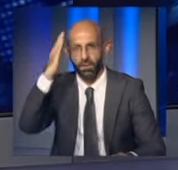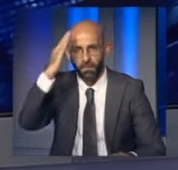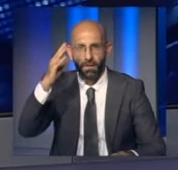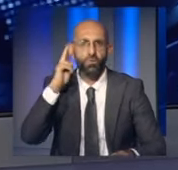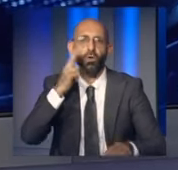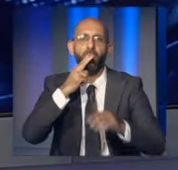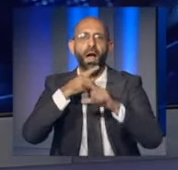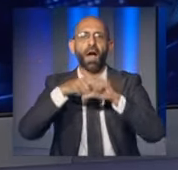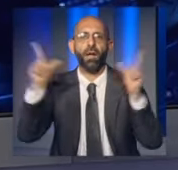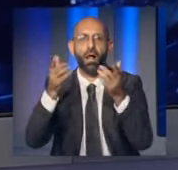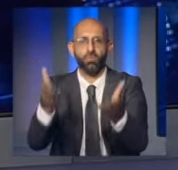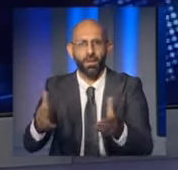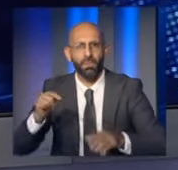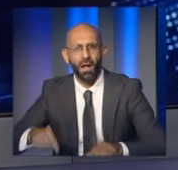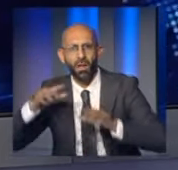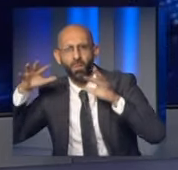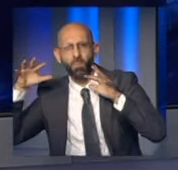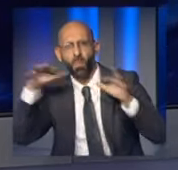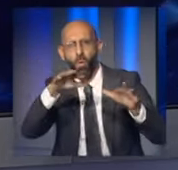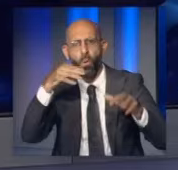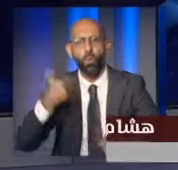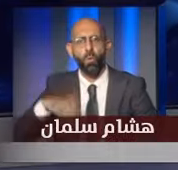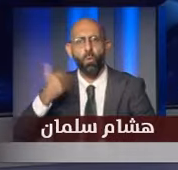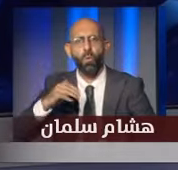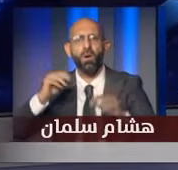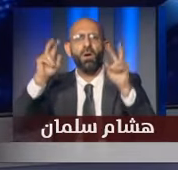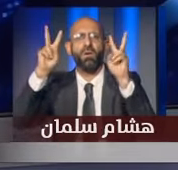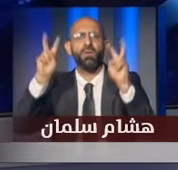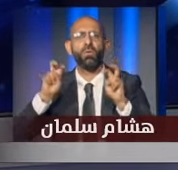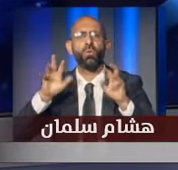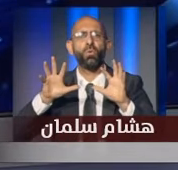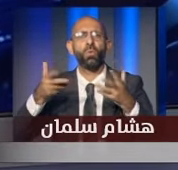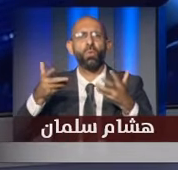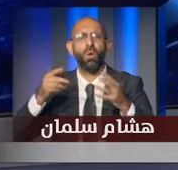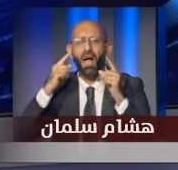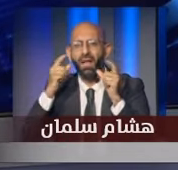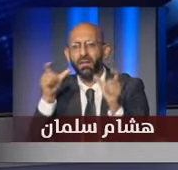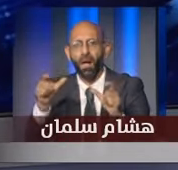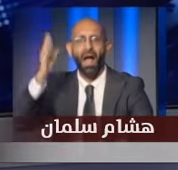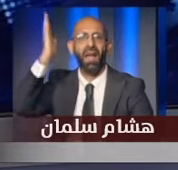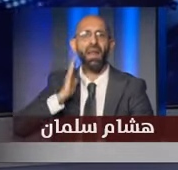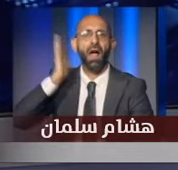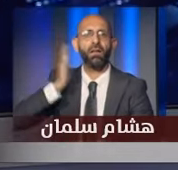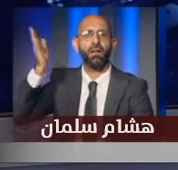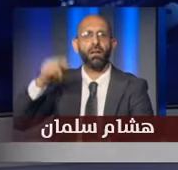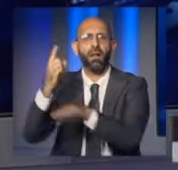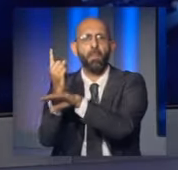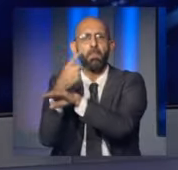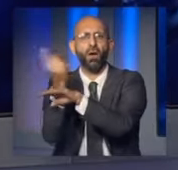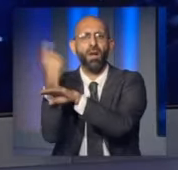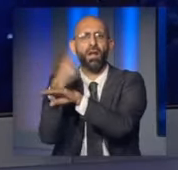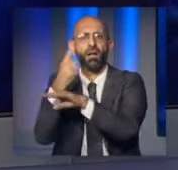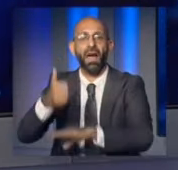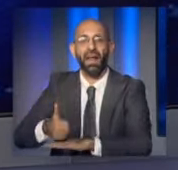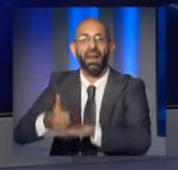أسعد الله أوقاتكم مشاهدينا الكرام، أهلا بكم. النبأ الذي فاق كل الاهتمامات ورد من